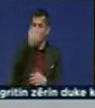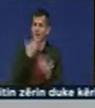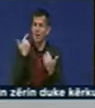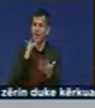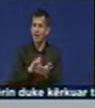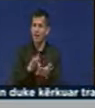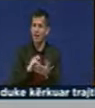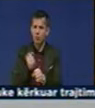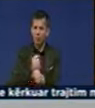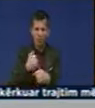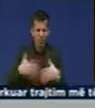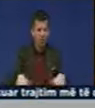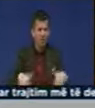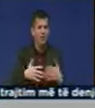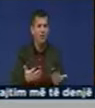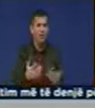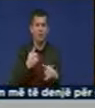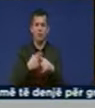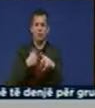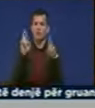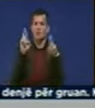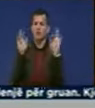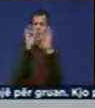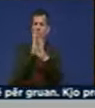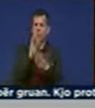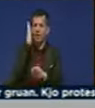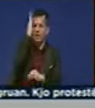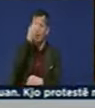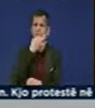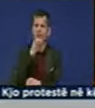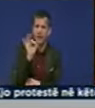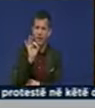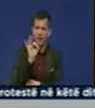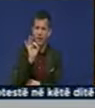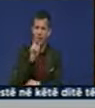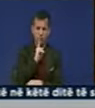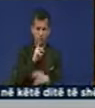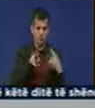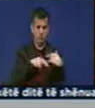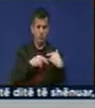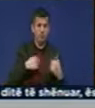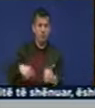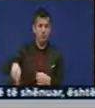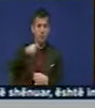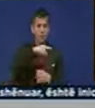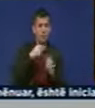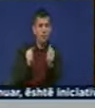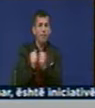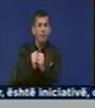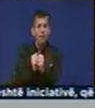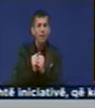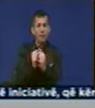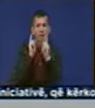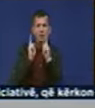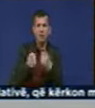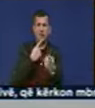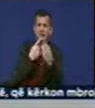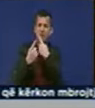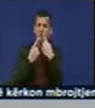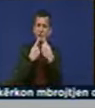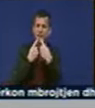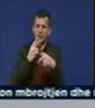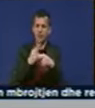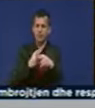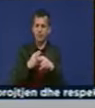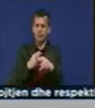të ardhme dhe shpresë që nesër do të bëhet më mirë. Është detyrë dhe obligimi joni që sot të flasim në emër të tyre dhe sot